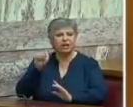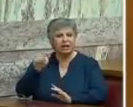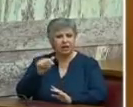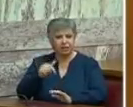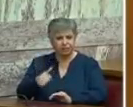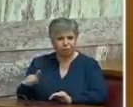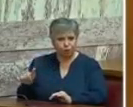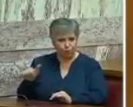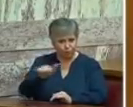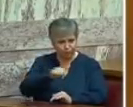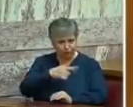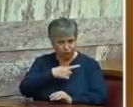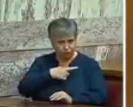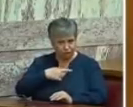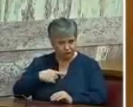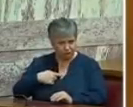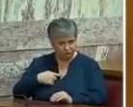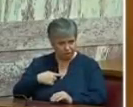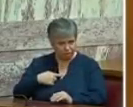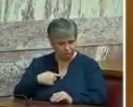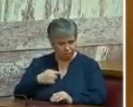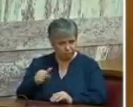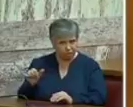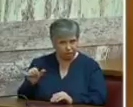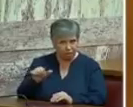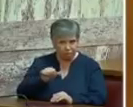και να ηγηθεί ενός comeback.